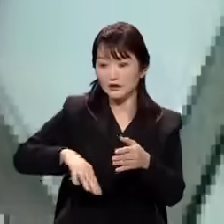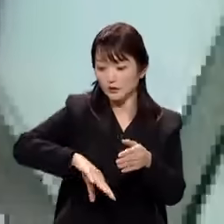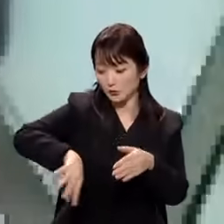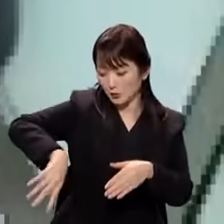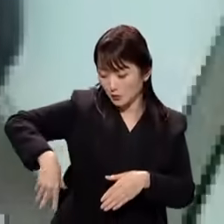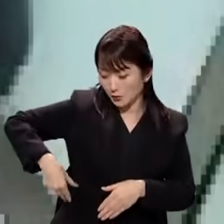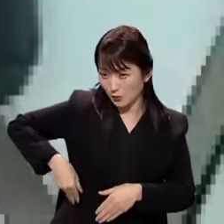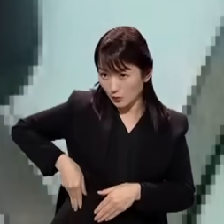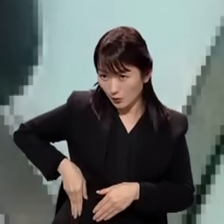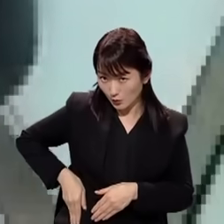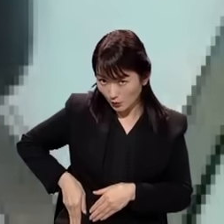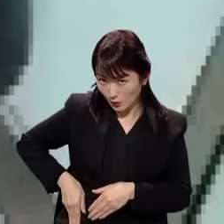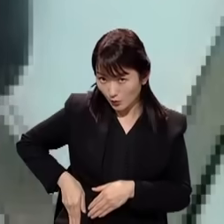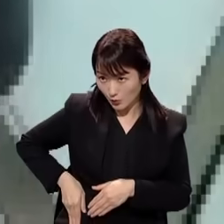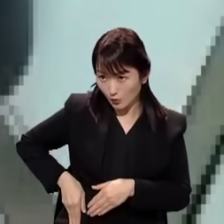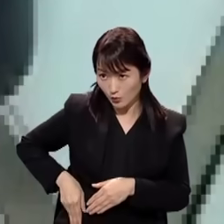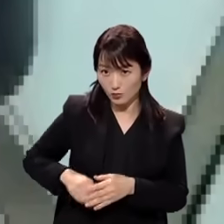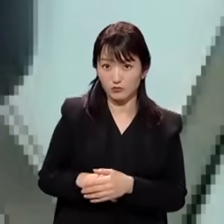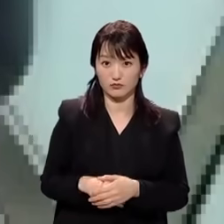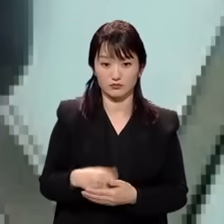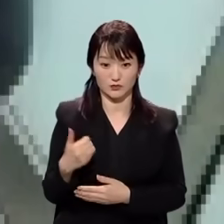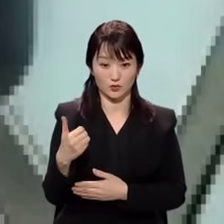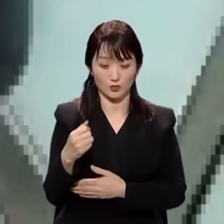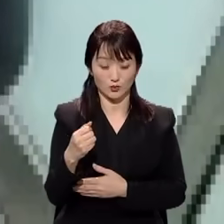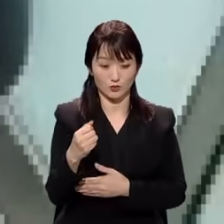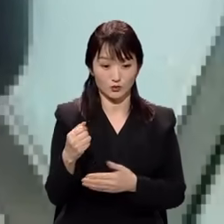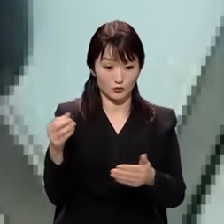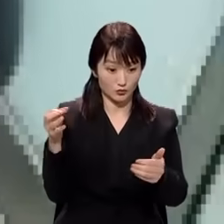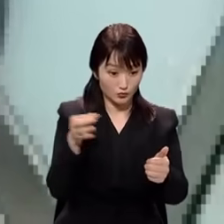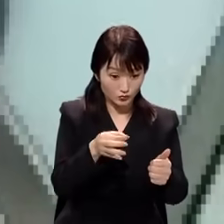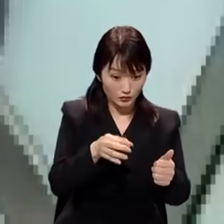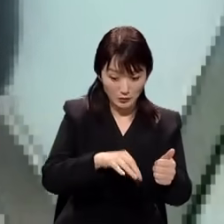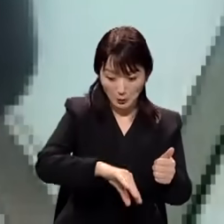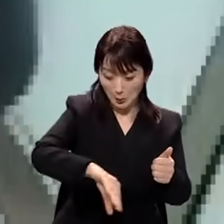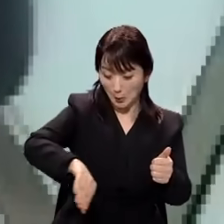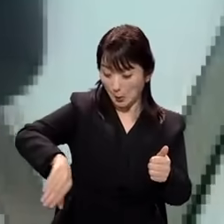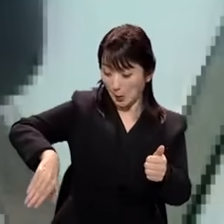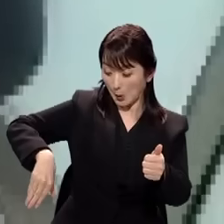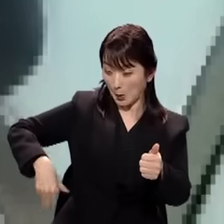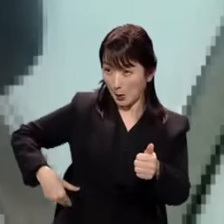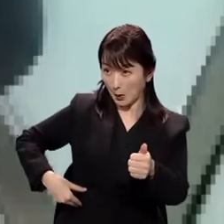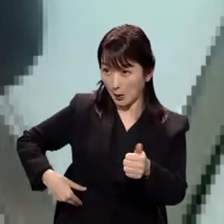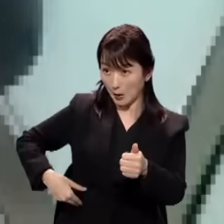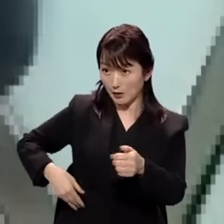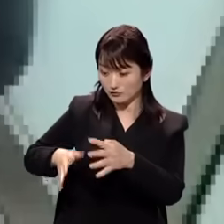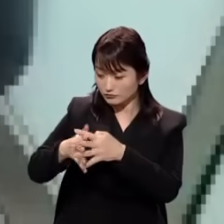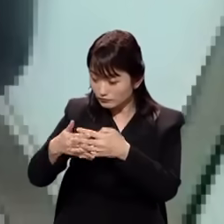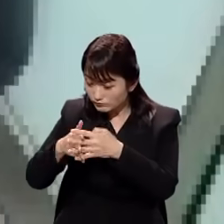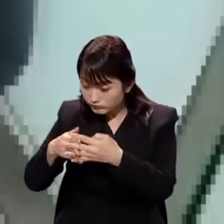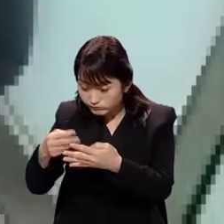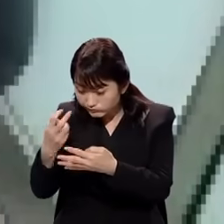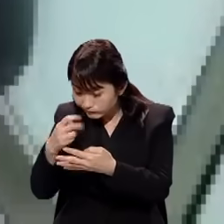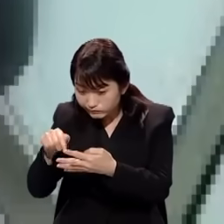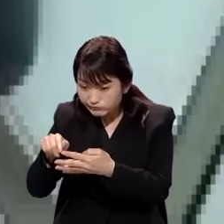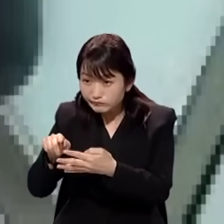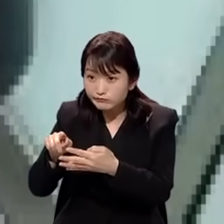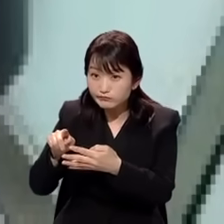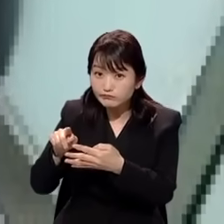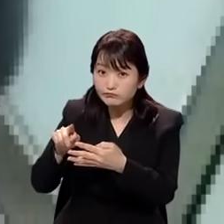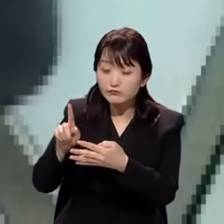외투 안으로 또 쏙 집어넣는, 아 지금 5만 원 다시 넣고 있어요. 자, 그리고 저 지갑 둘러보더니 자기